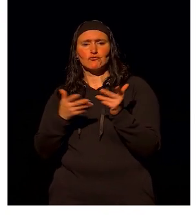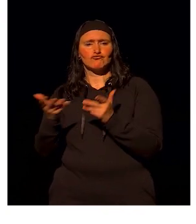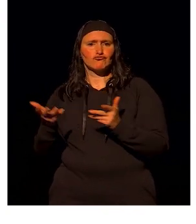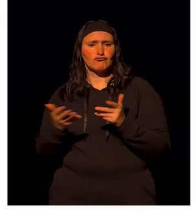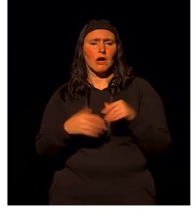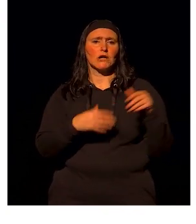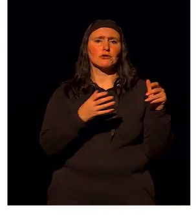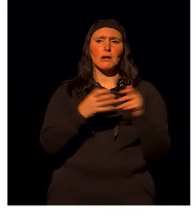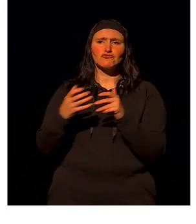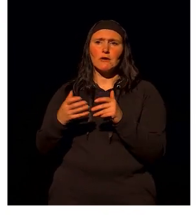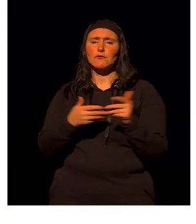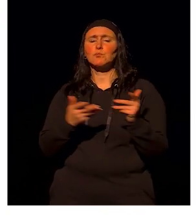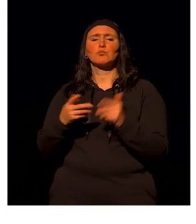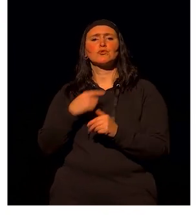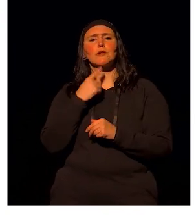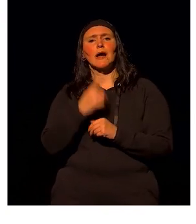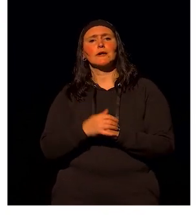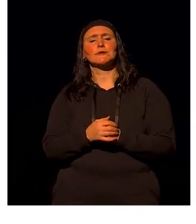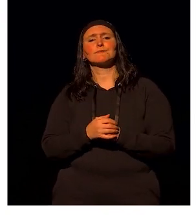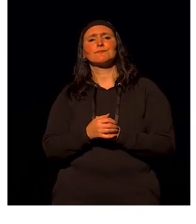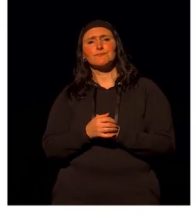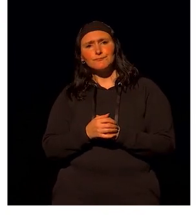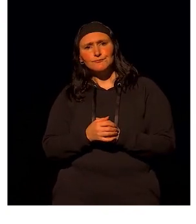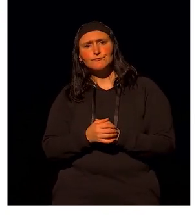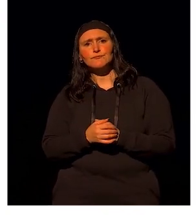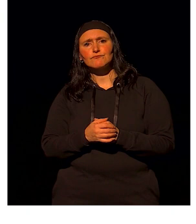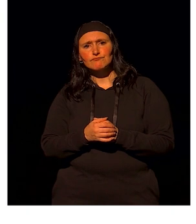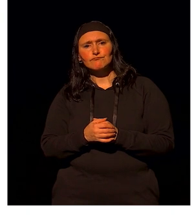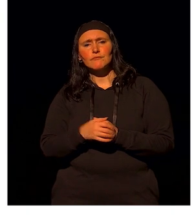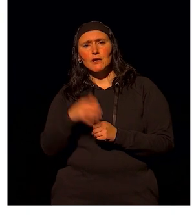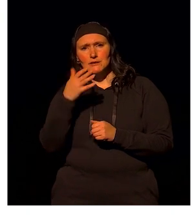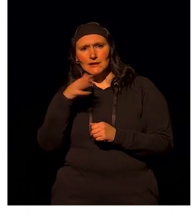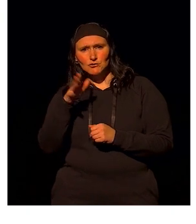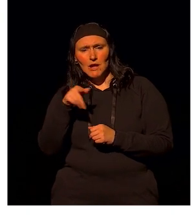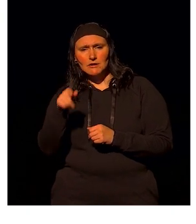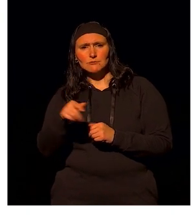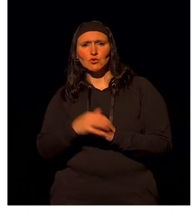der Nationalismus in den Befreiungsbewegungen